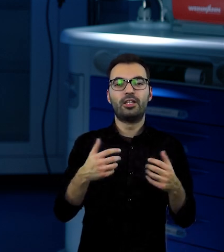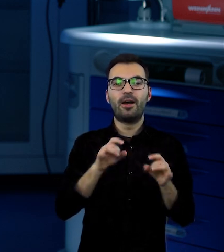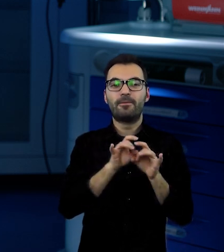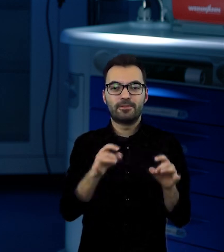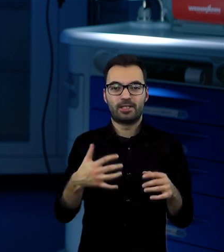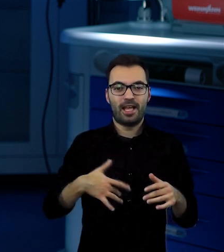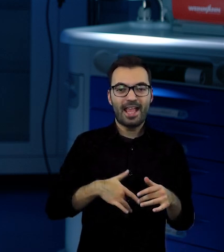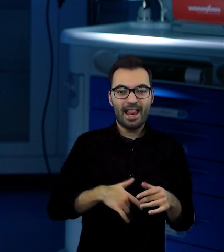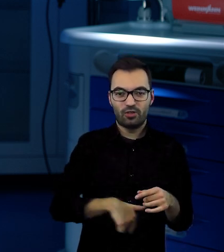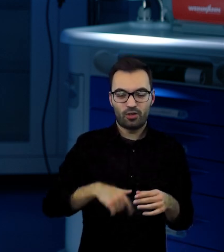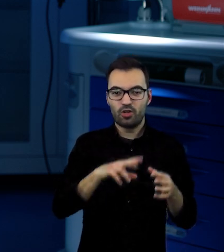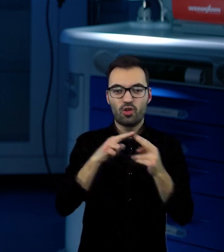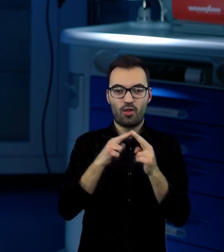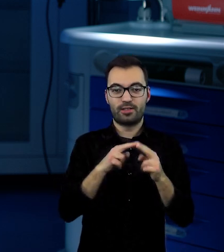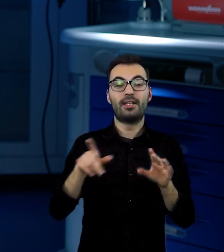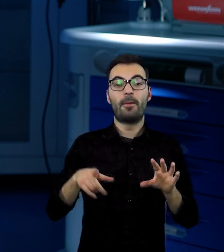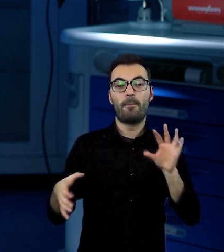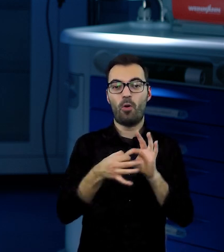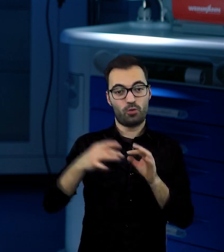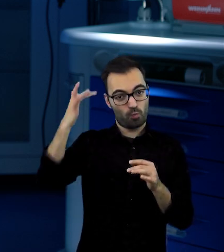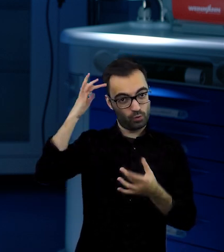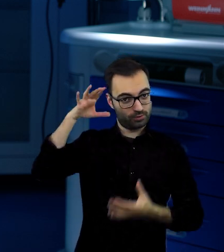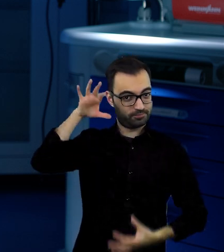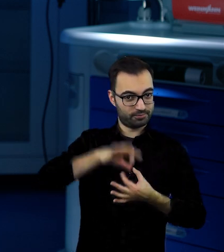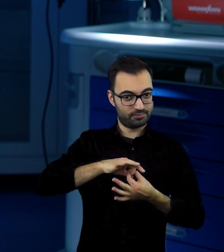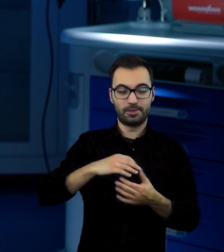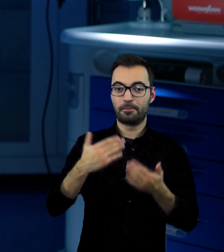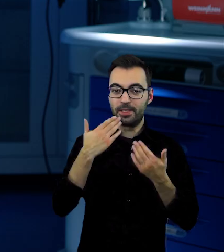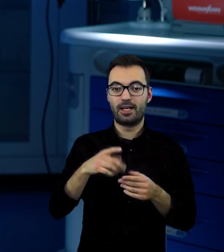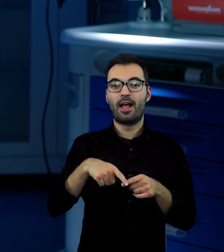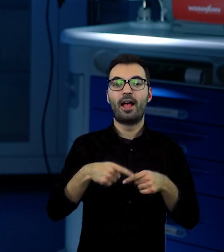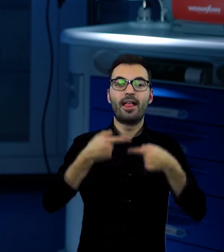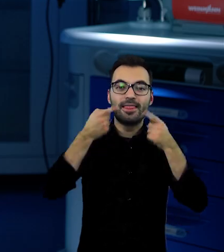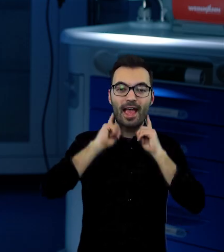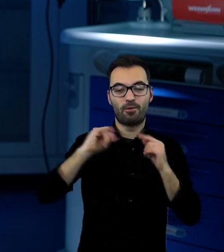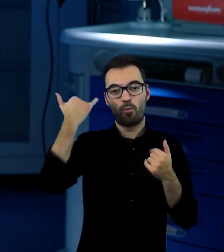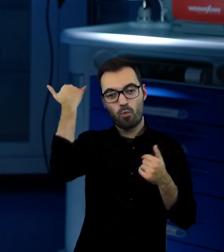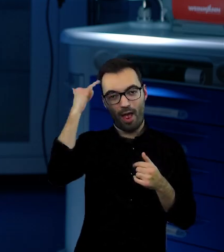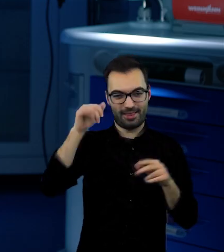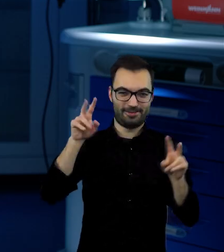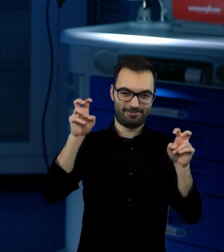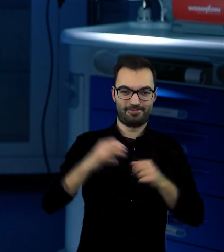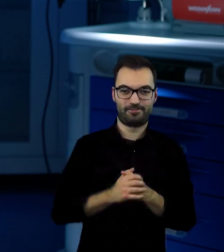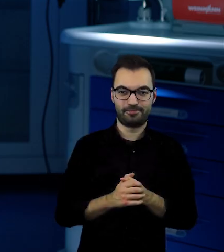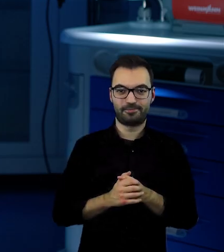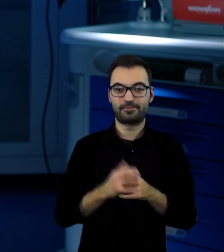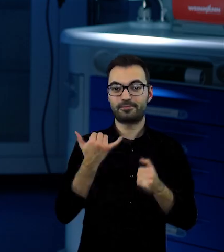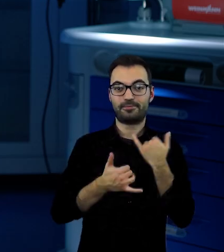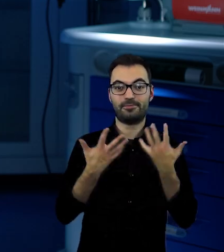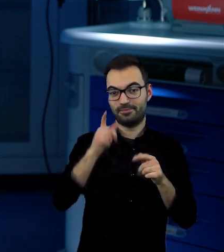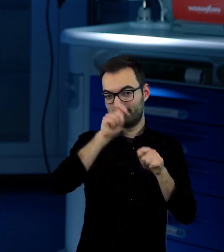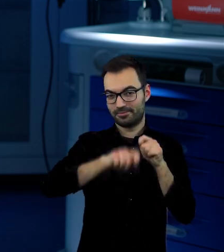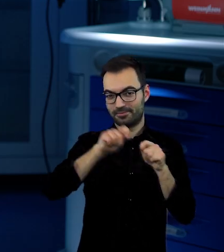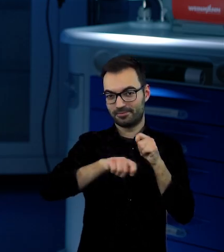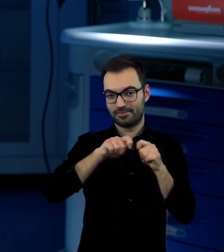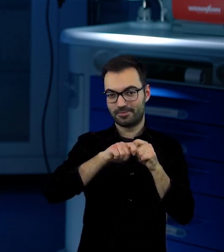pozostają w regularnym i stałym kontakcie z mikrobami żyjącymi w jelicie. Mają też połączenie z mózgiem, głównie za pomocą